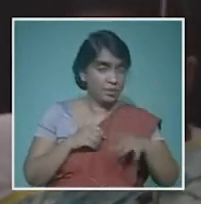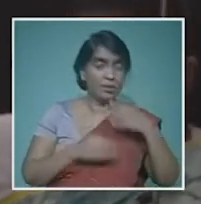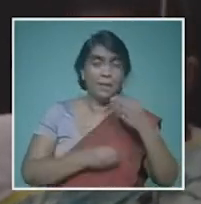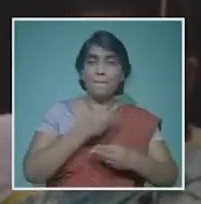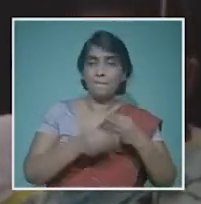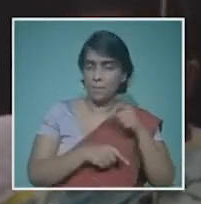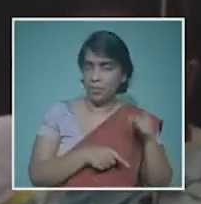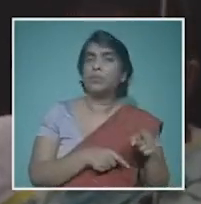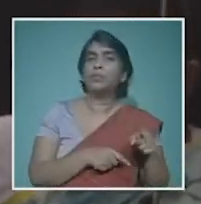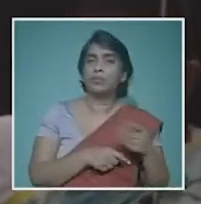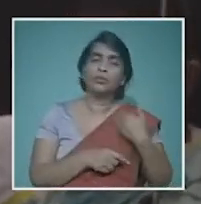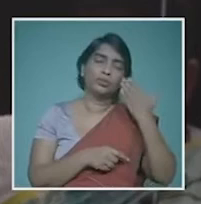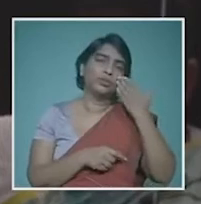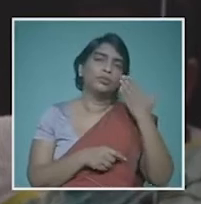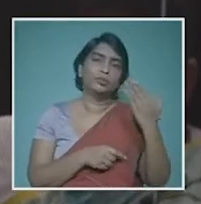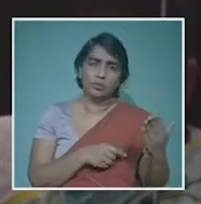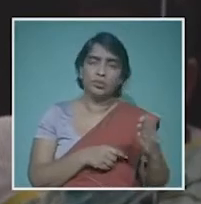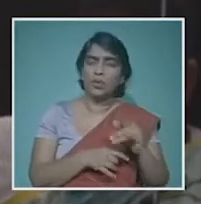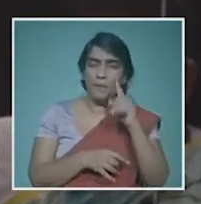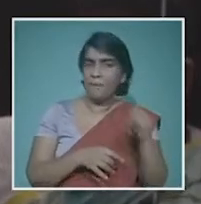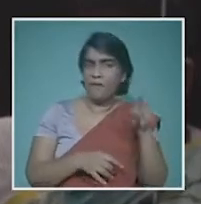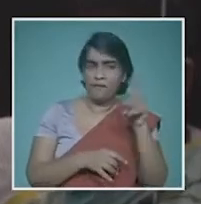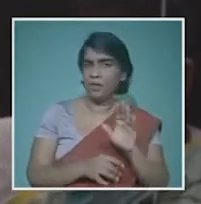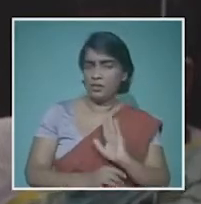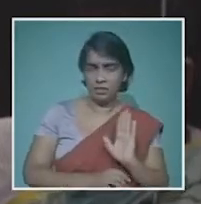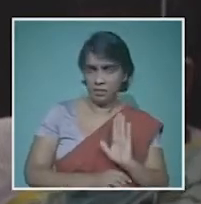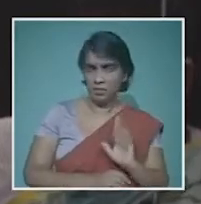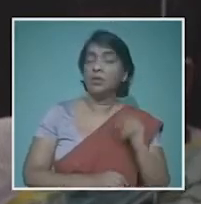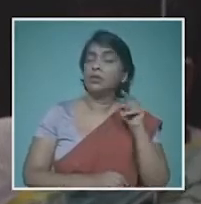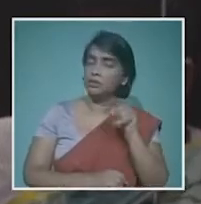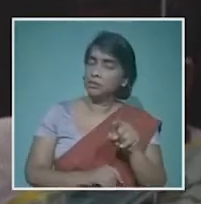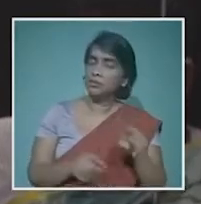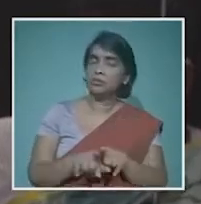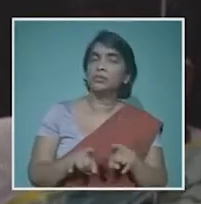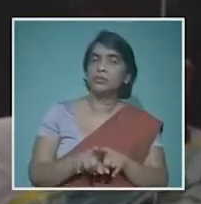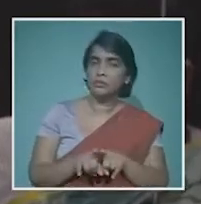ලෙස සැලකීම වරදක් නොමැත. එමෙන්ම